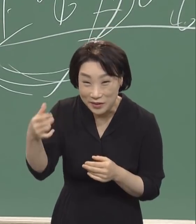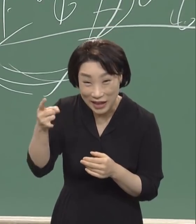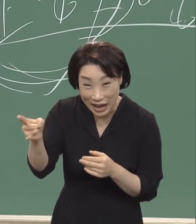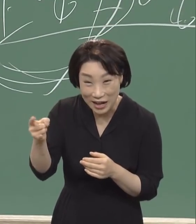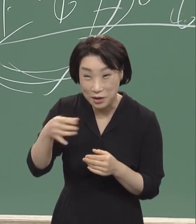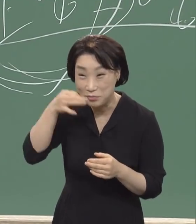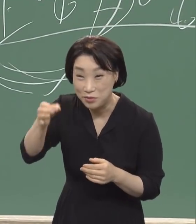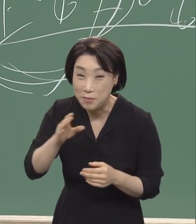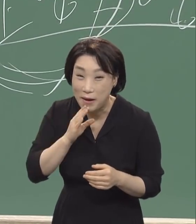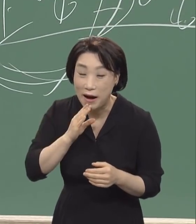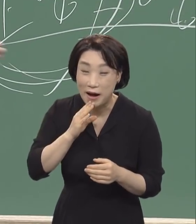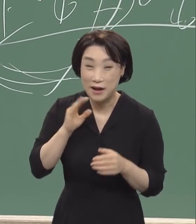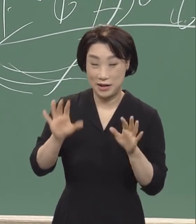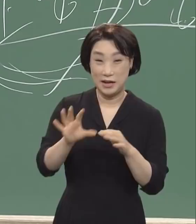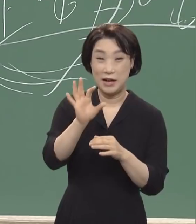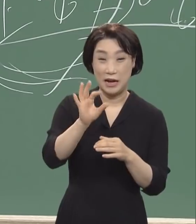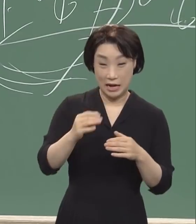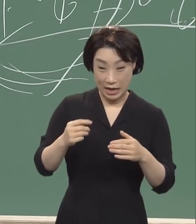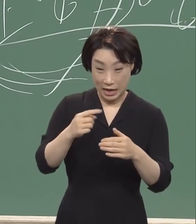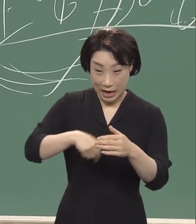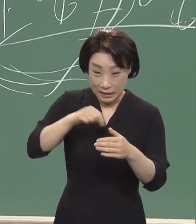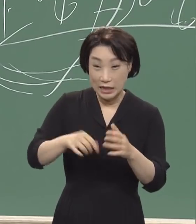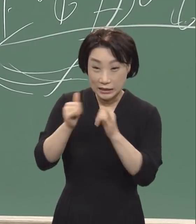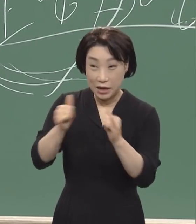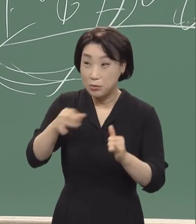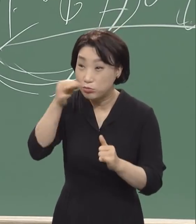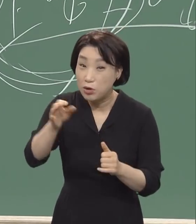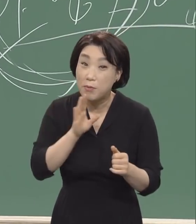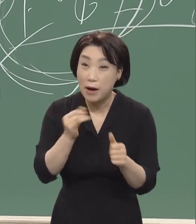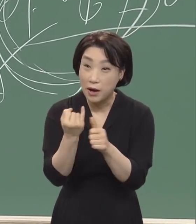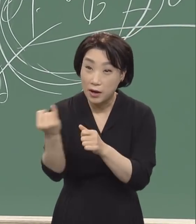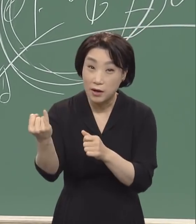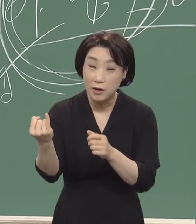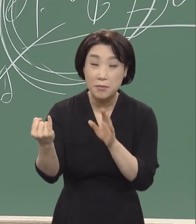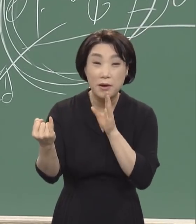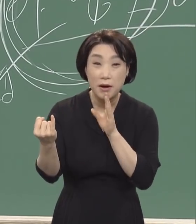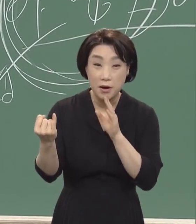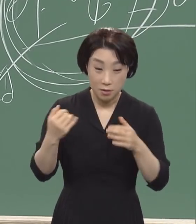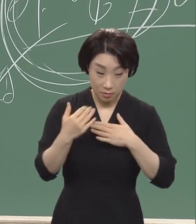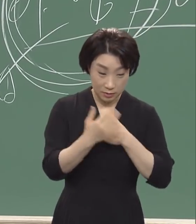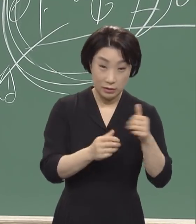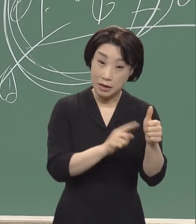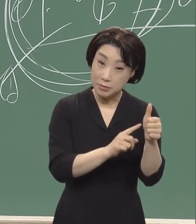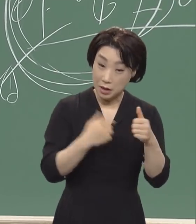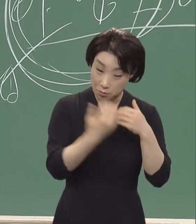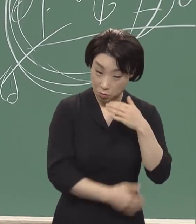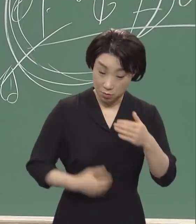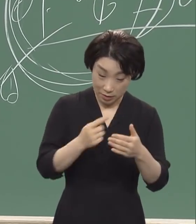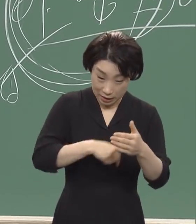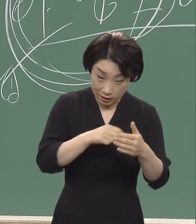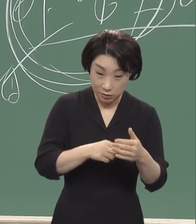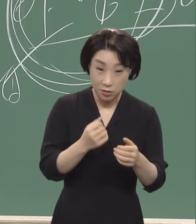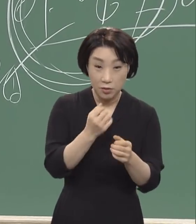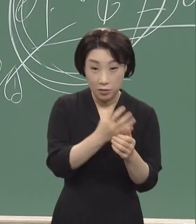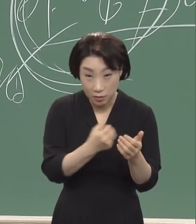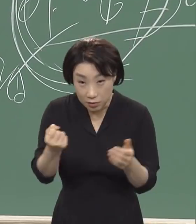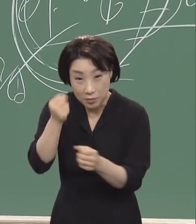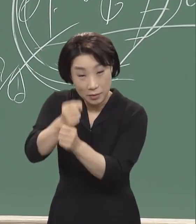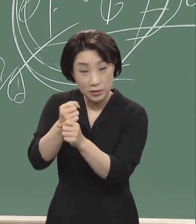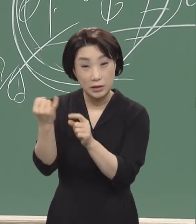안사람이라는 말은 몸 안에서 나와서 안사람이라고. 자기 부인 보고 그러잖아요. 남자가 집에서 놀고